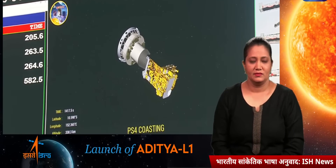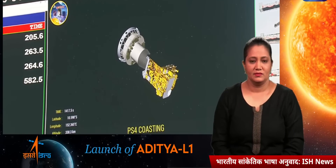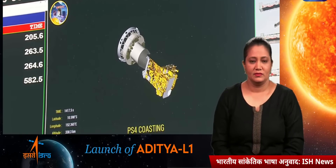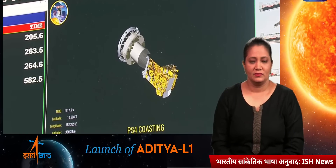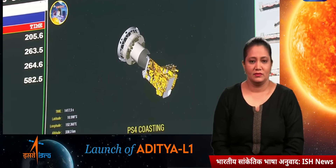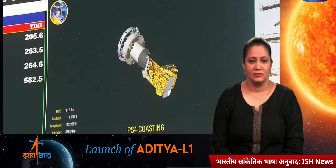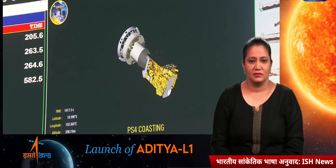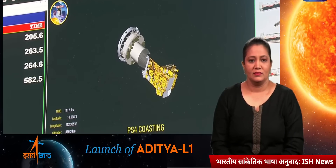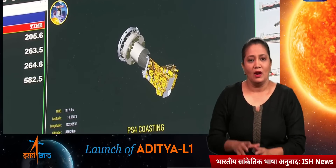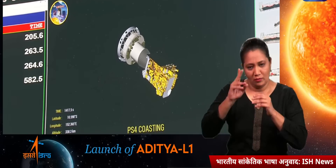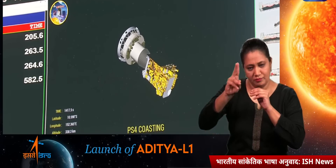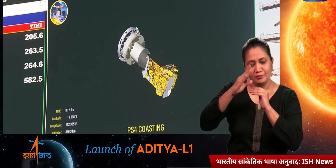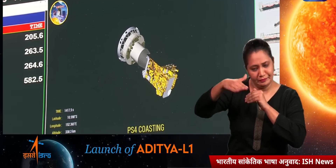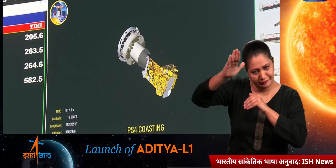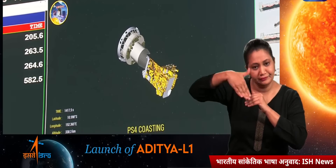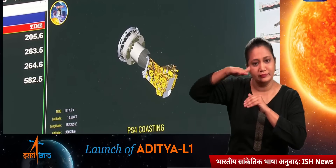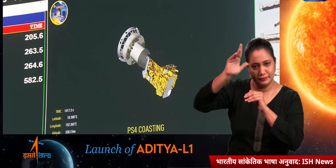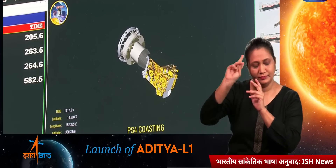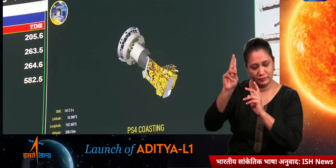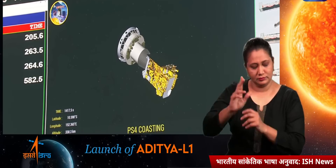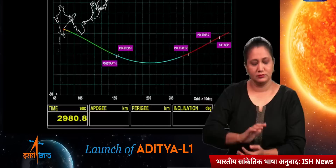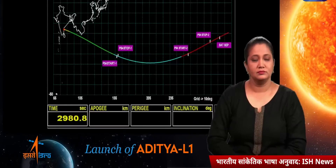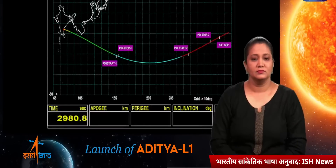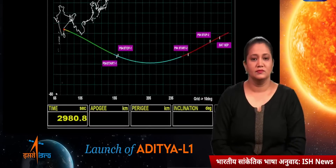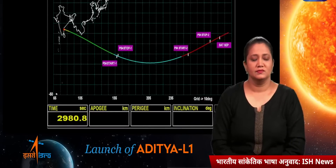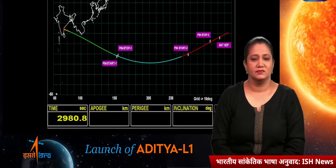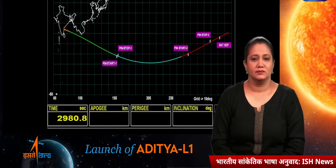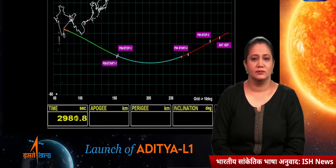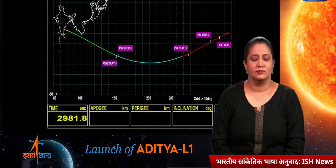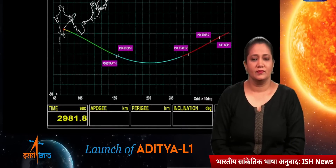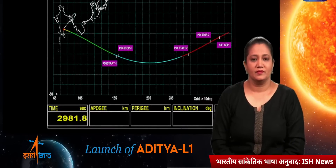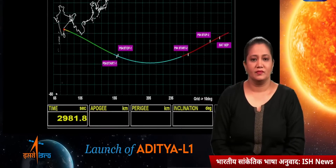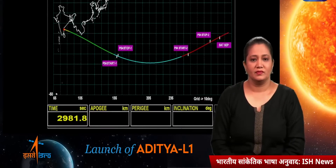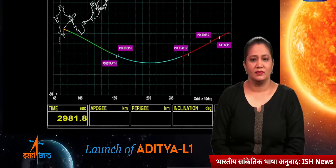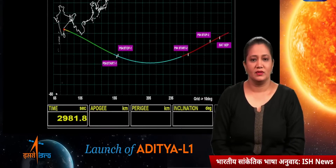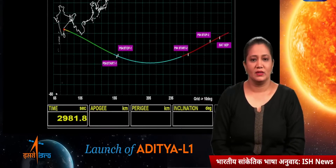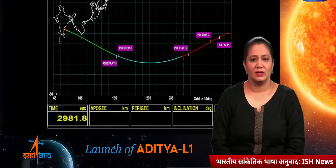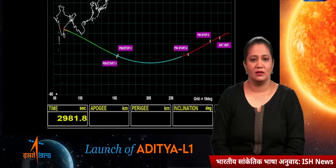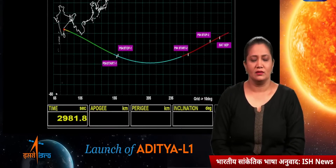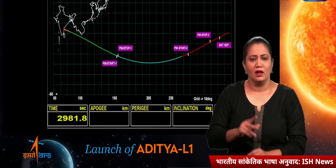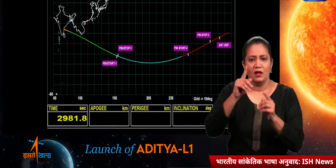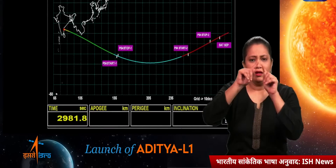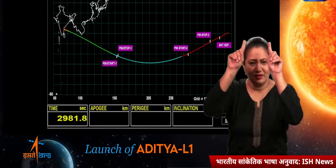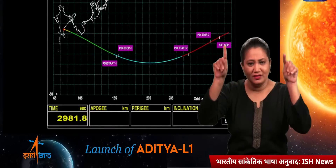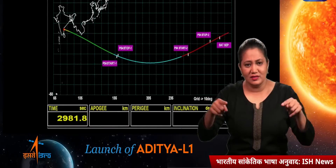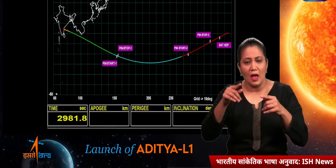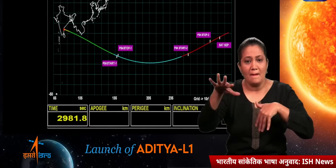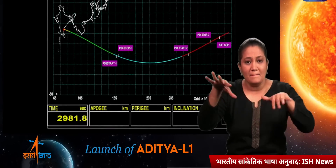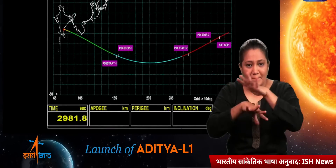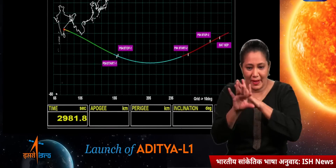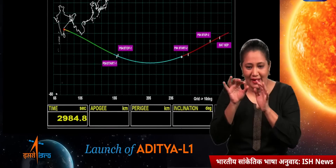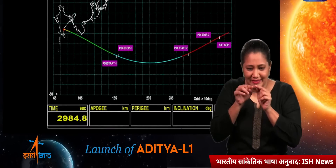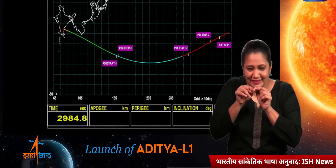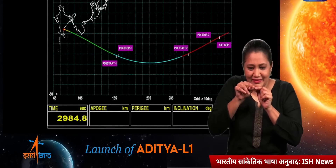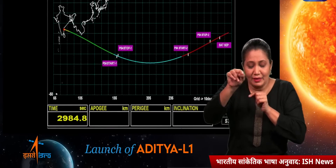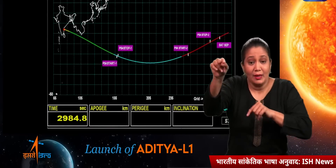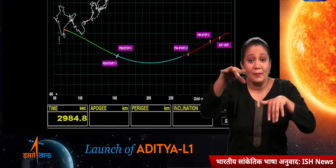लेकिन इसकी यात्रा अभी जारी है। और अब हम स्क्रीन पर देख पा रहे हैं यह पूर्वानुमानित पथ दिखाया जा